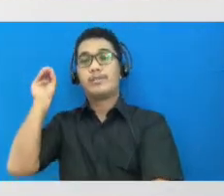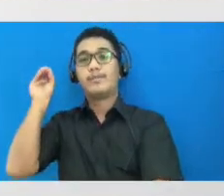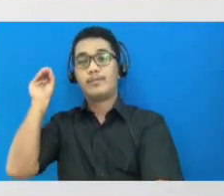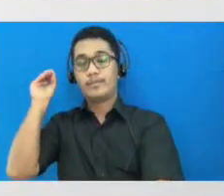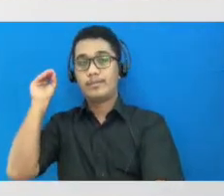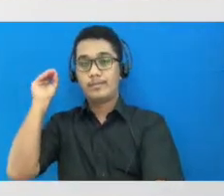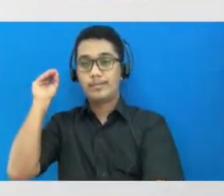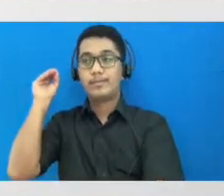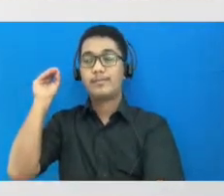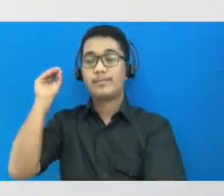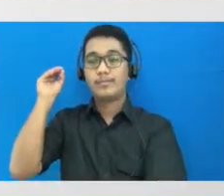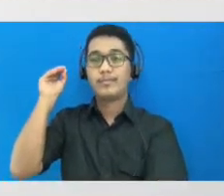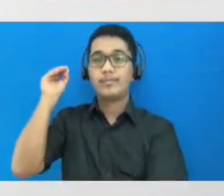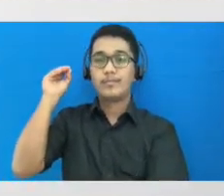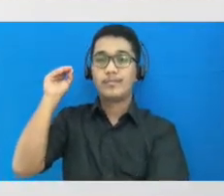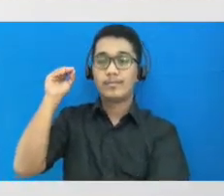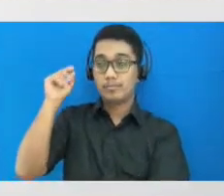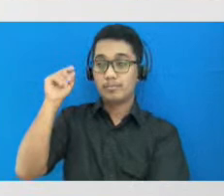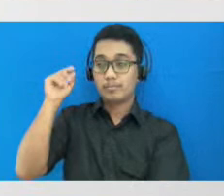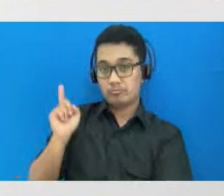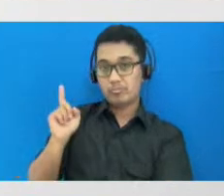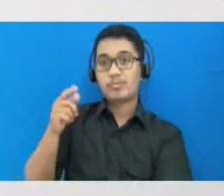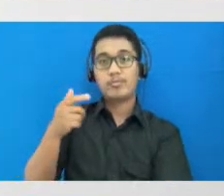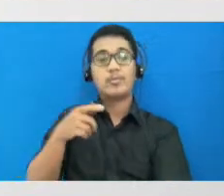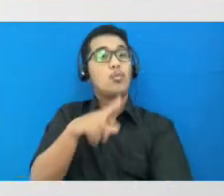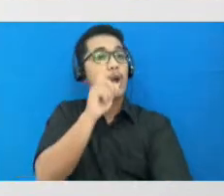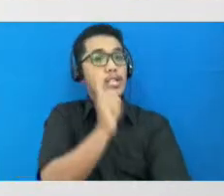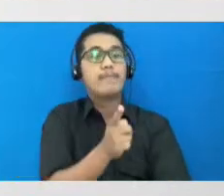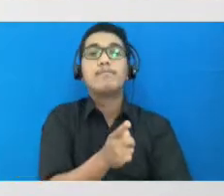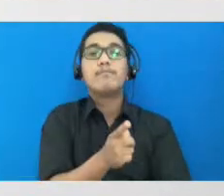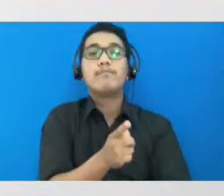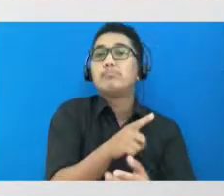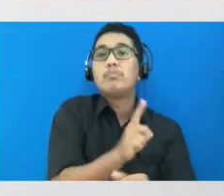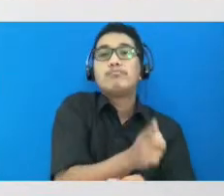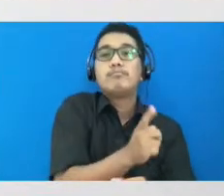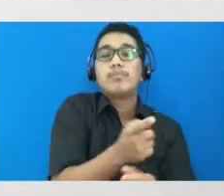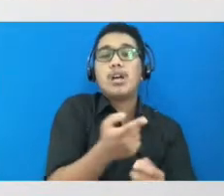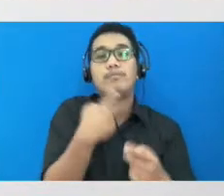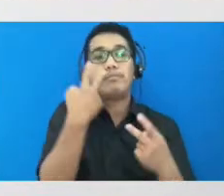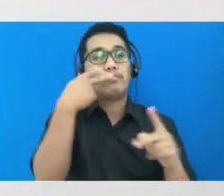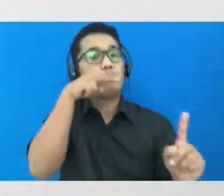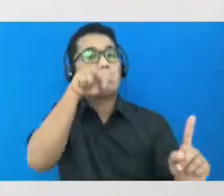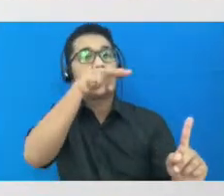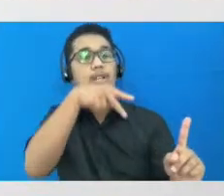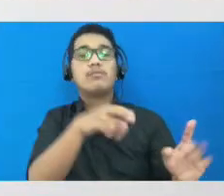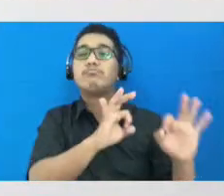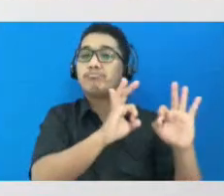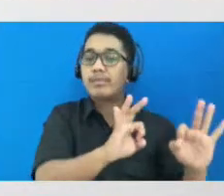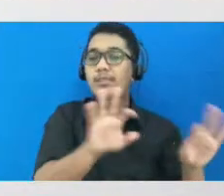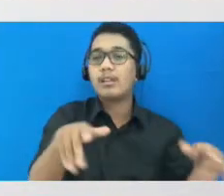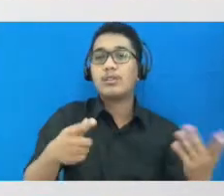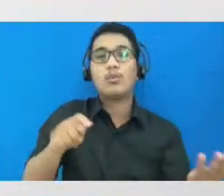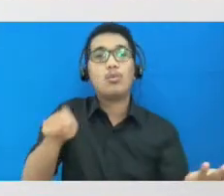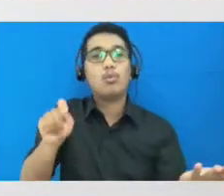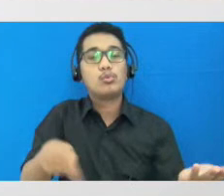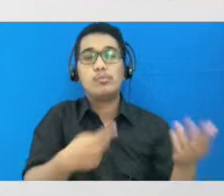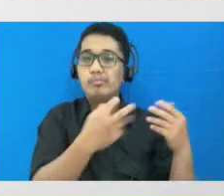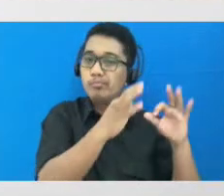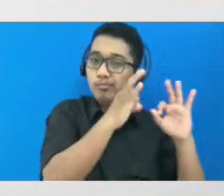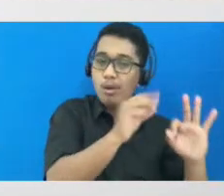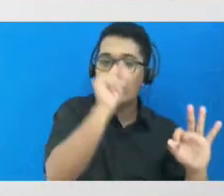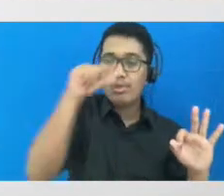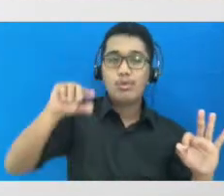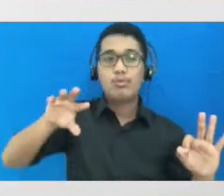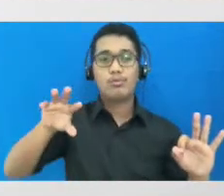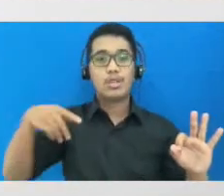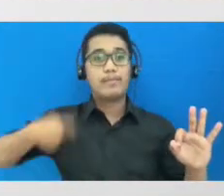luar wilayah Indonesia, mereka wajib memastikan efektivitas dan pengawasan dan penegakan hukum bagi kementerian atau